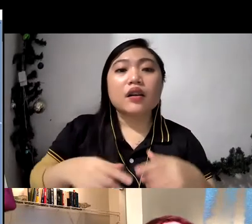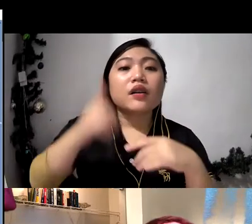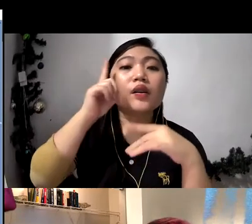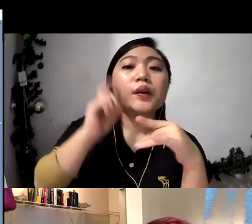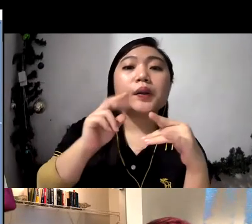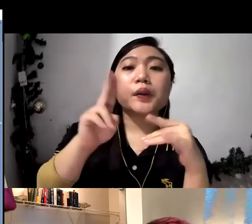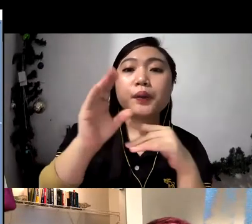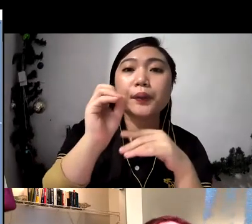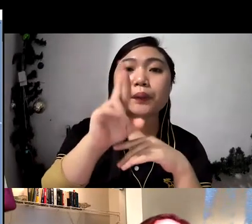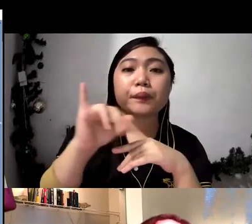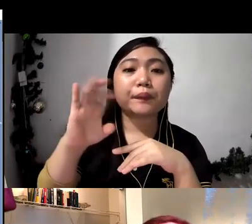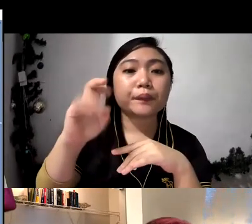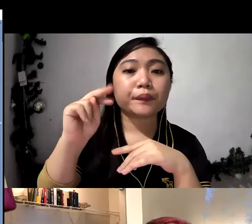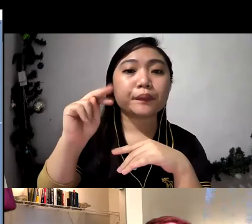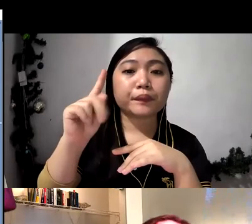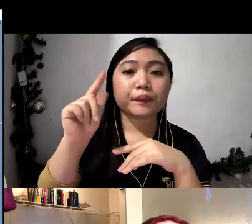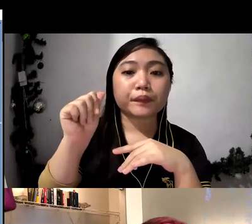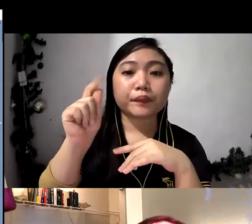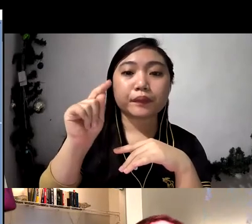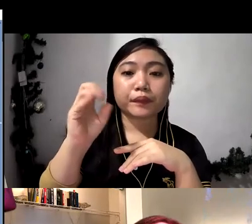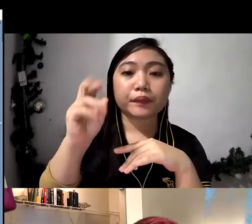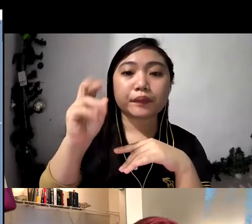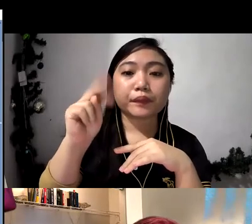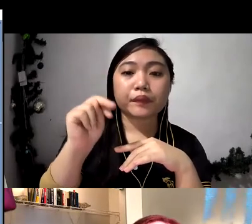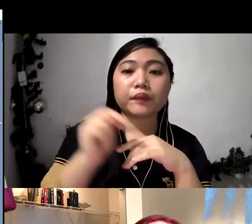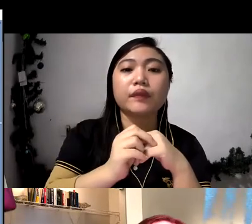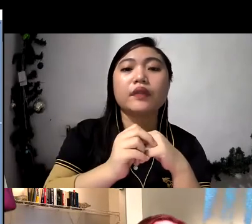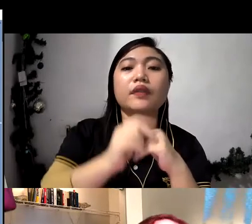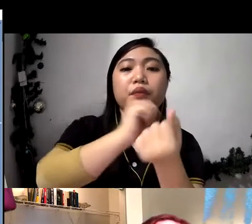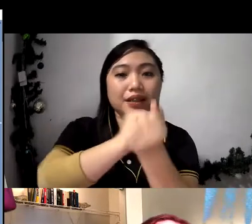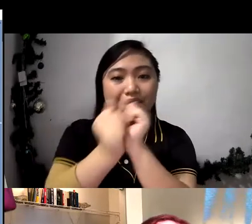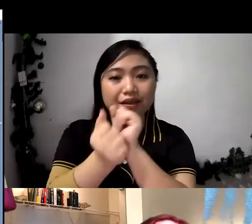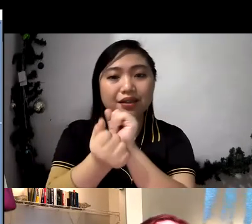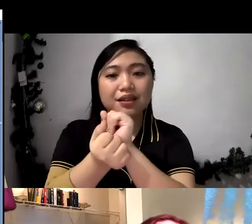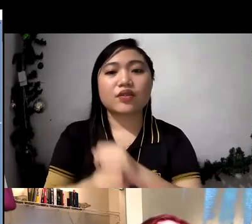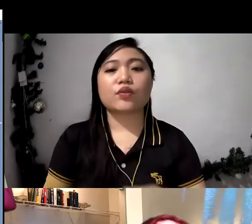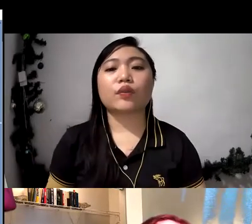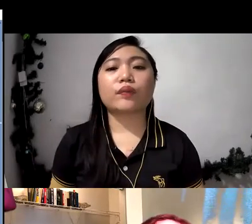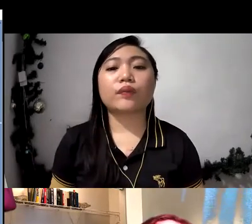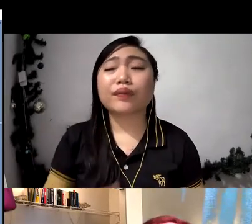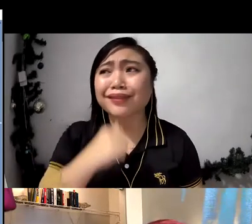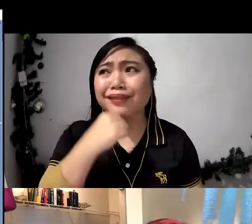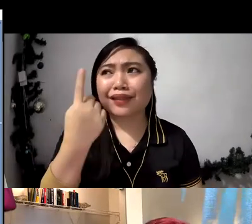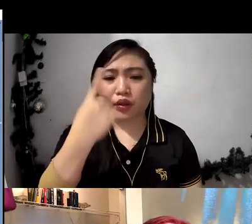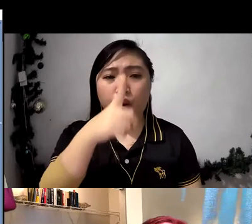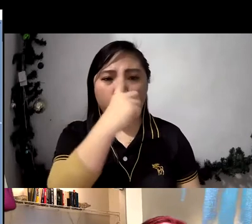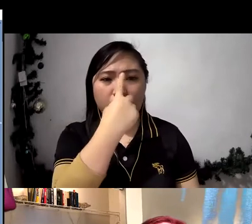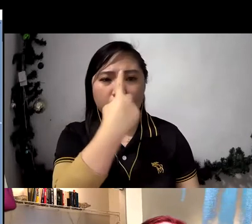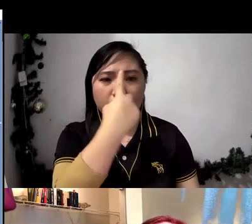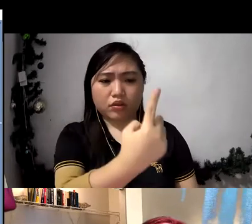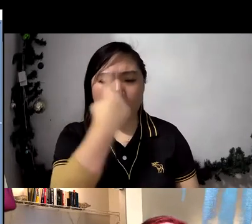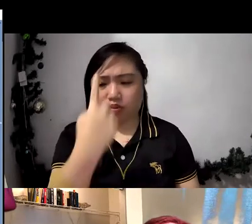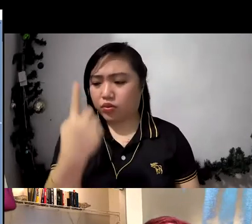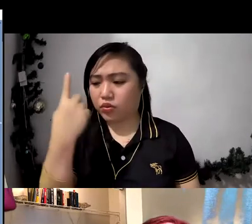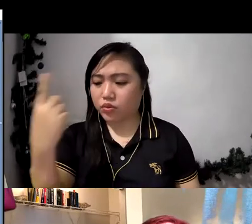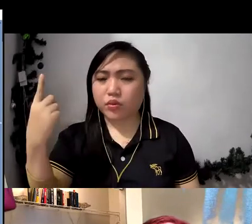isang tao will change across their lifetime. Hindi lahat ng tao iisa lang yung sexual orientation, no.